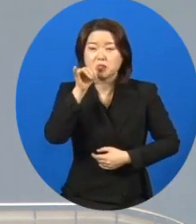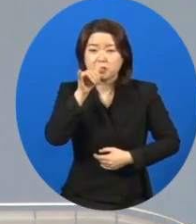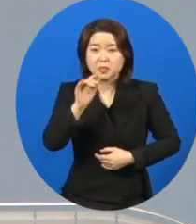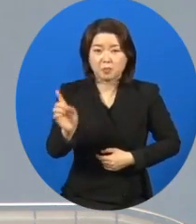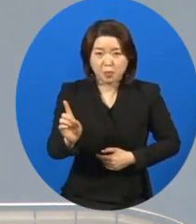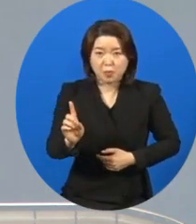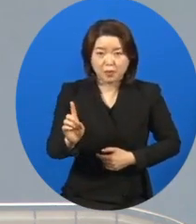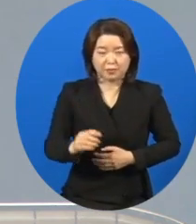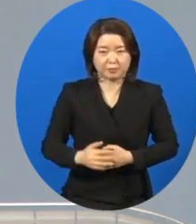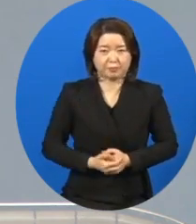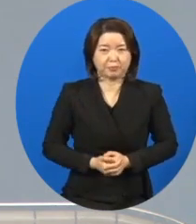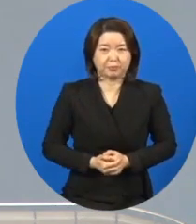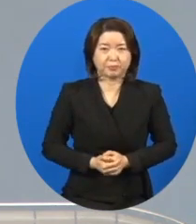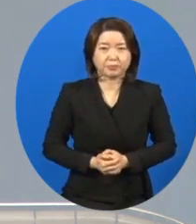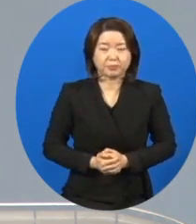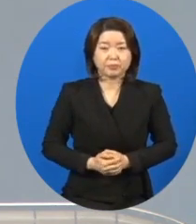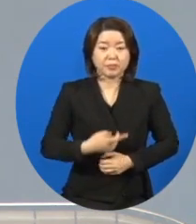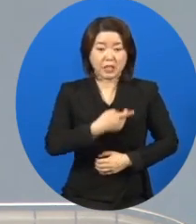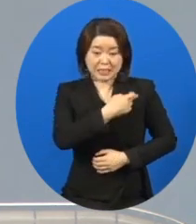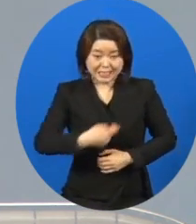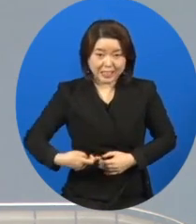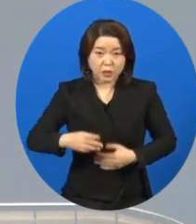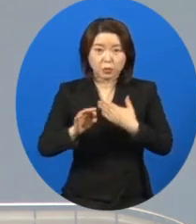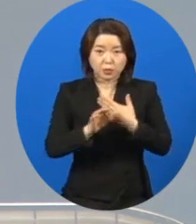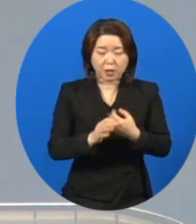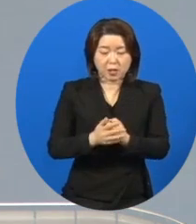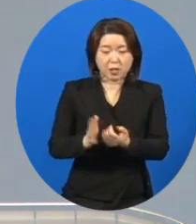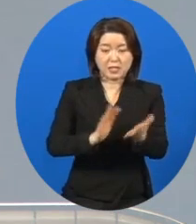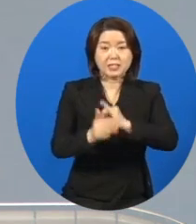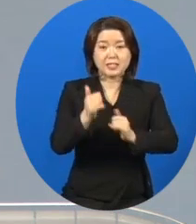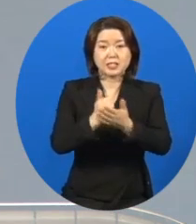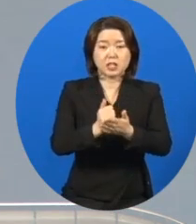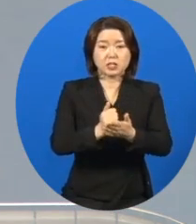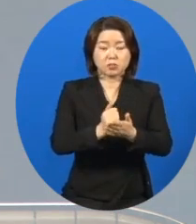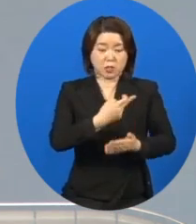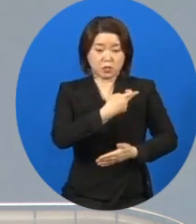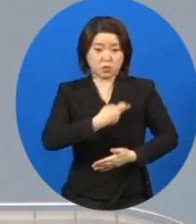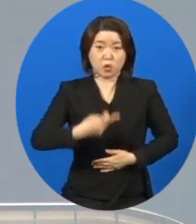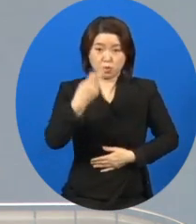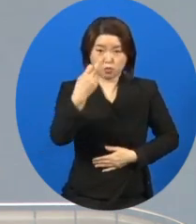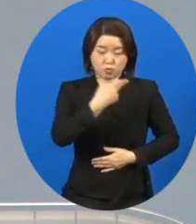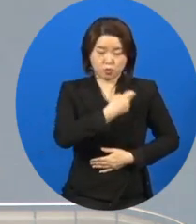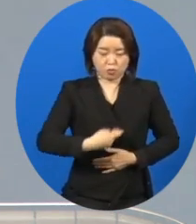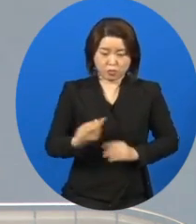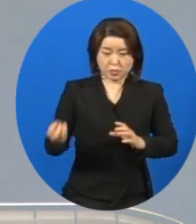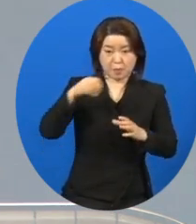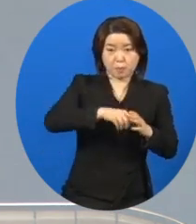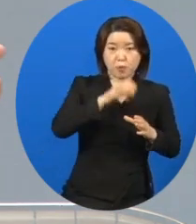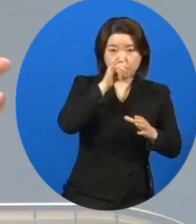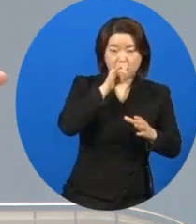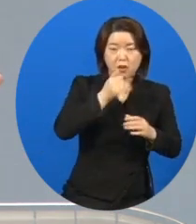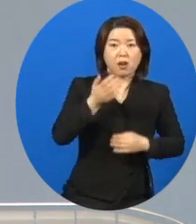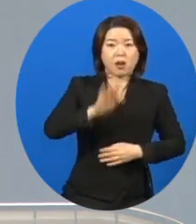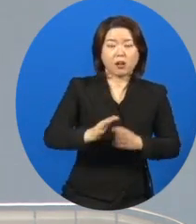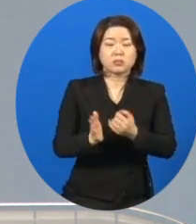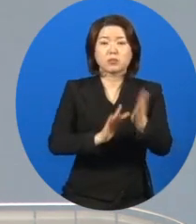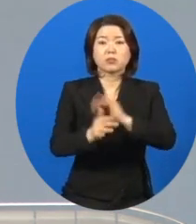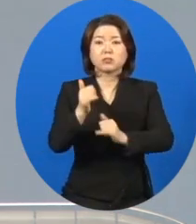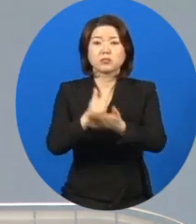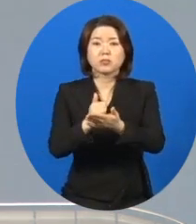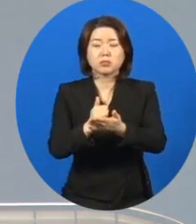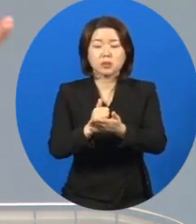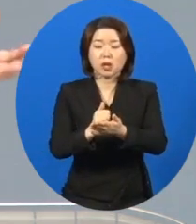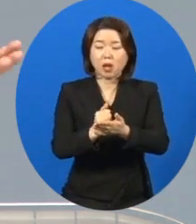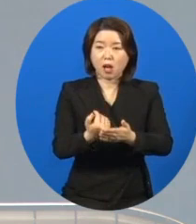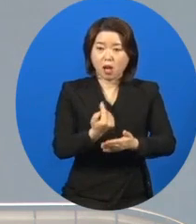있습니다. 아, 사도라면 예수님의 열두 제자 중에 들어가야 되죠. 그런데 사도 바울은 예수님을